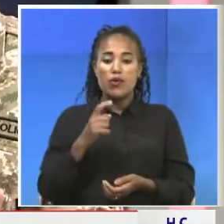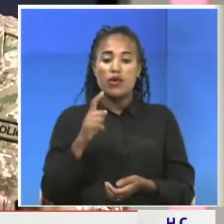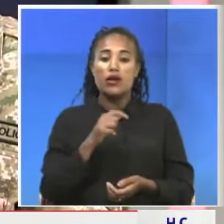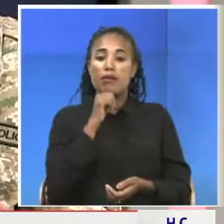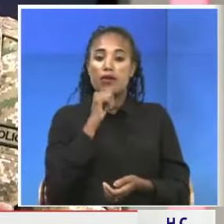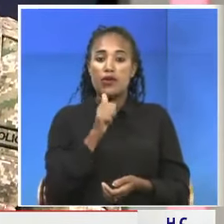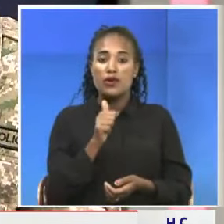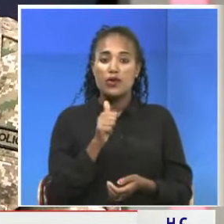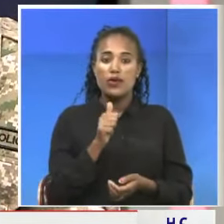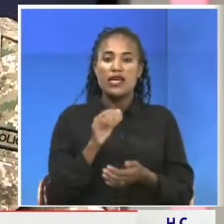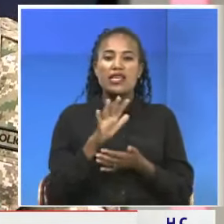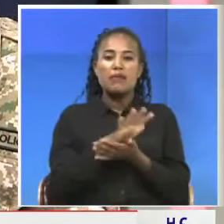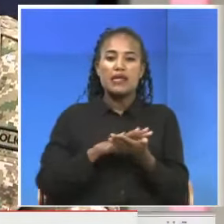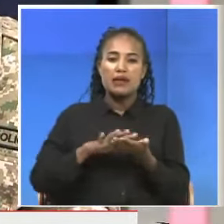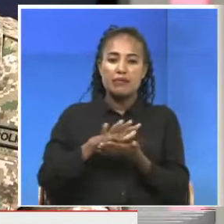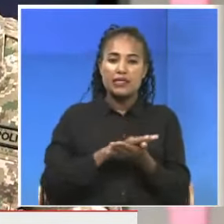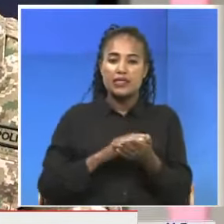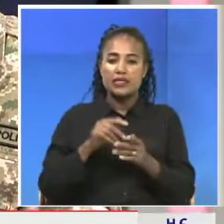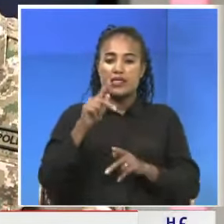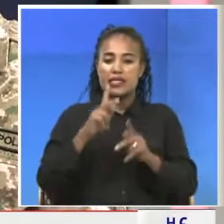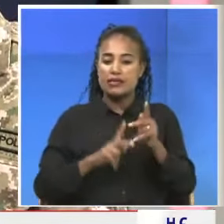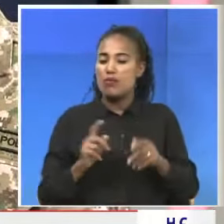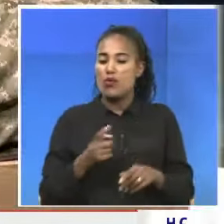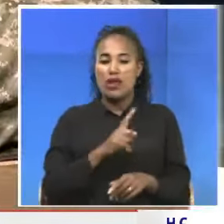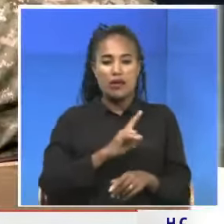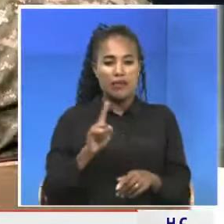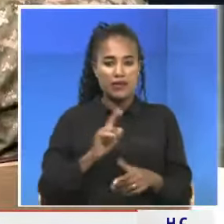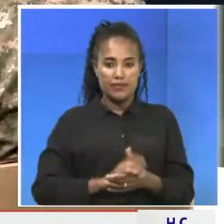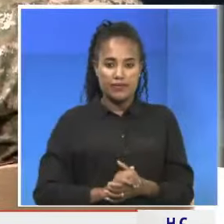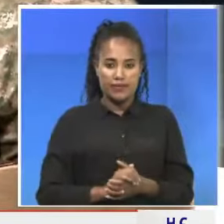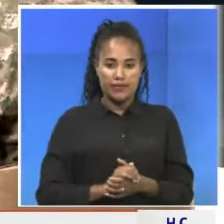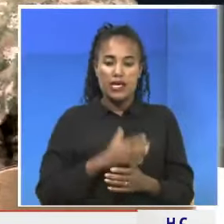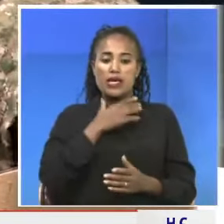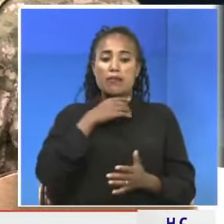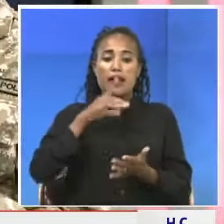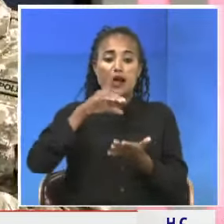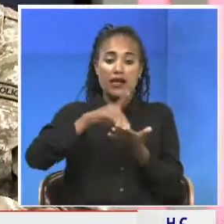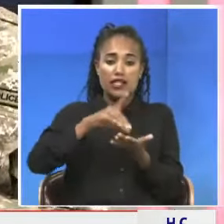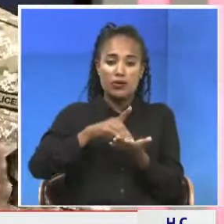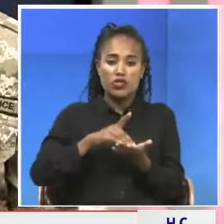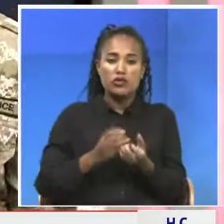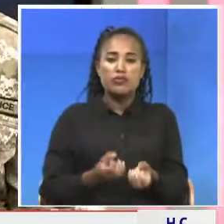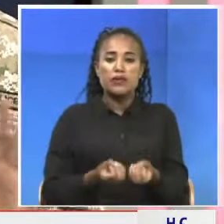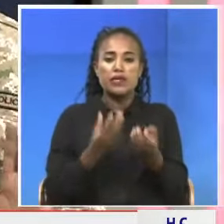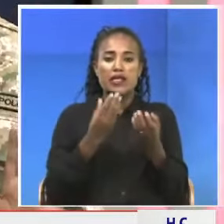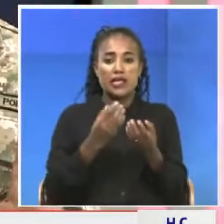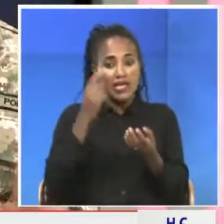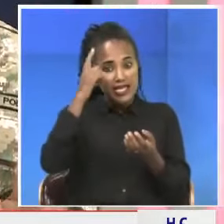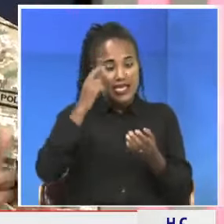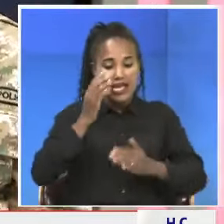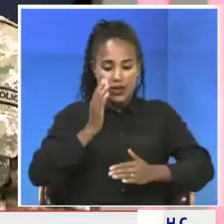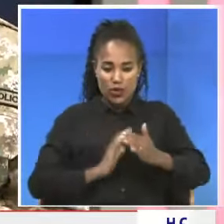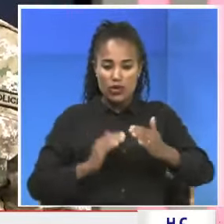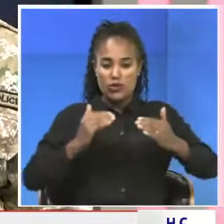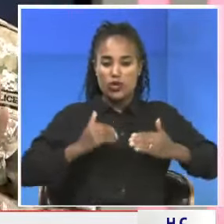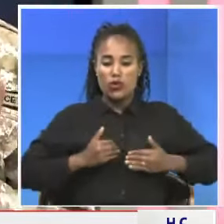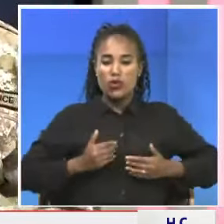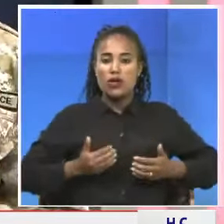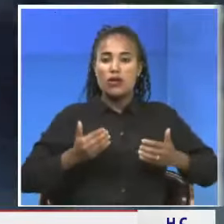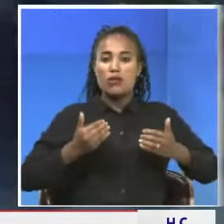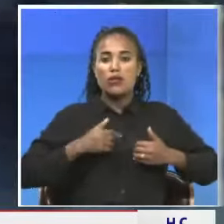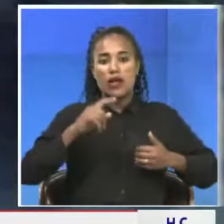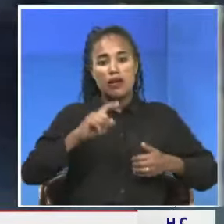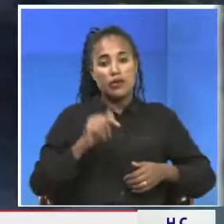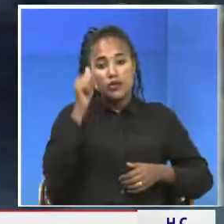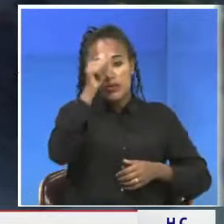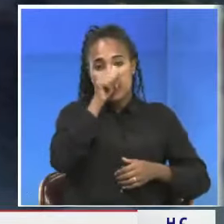በሆነ ባልሆነው የሚረበሽ ህዝብ መሆን የለበትም። የአማራ ከተሞች በብዛት የትግራይ ተወላጆች አሉ፣ መኖር